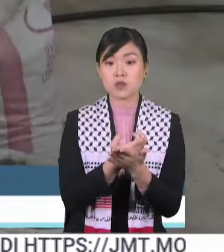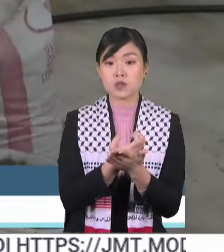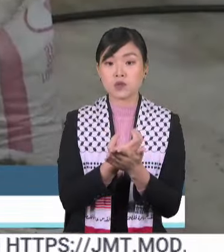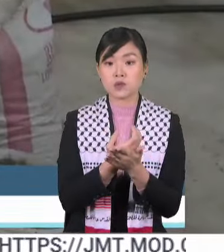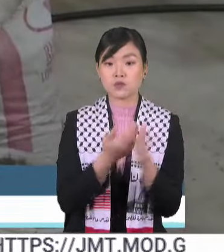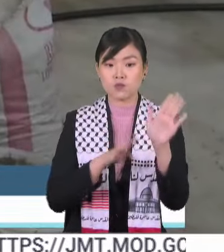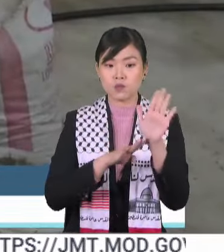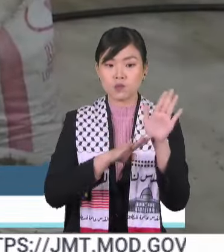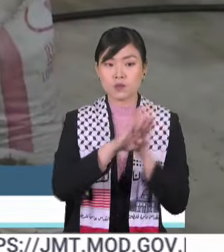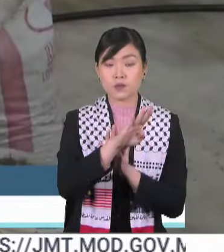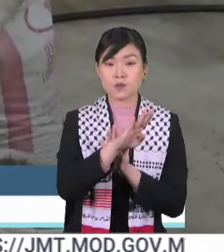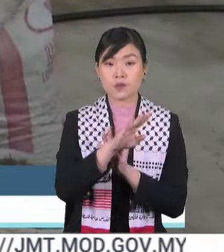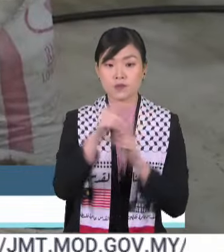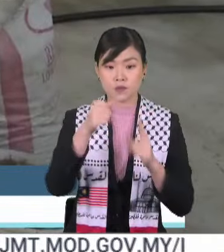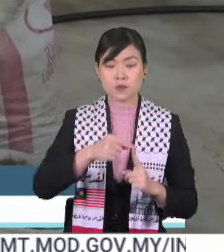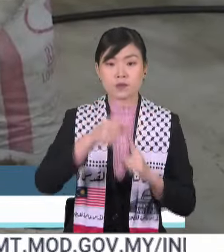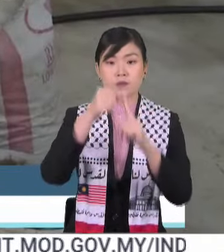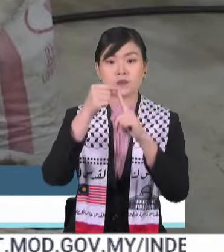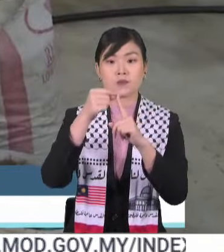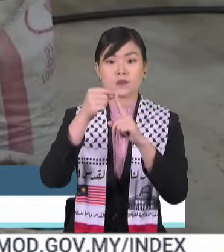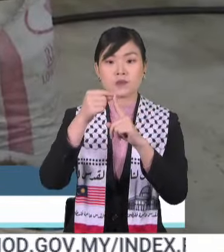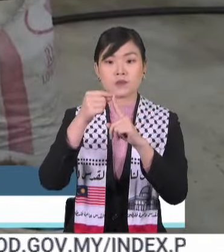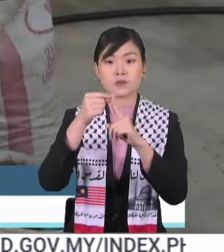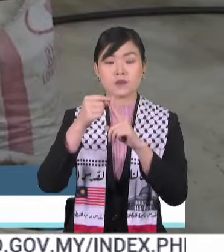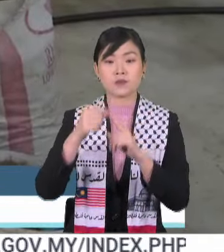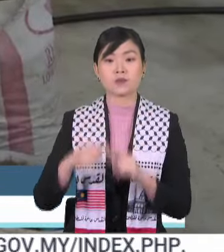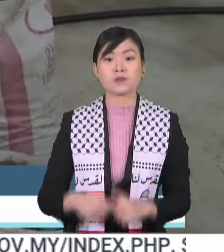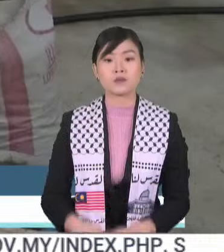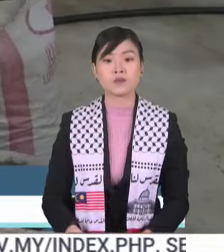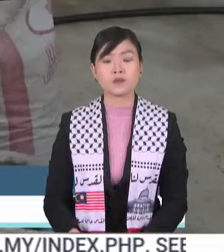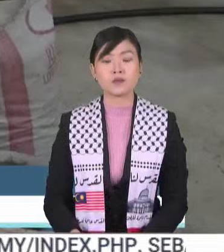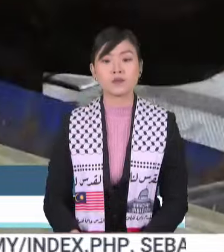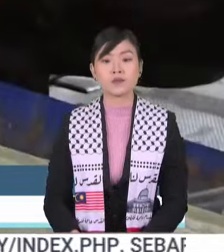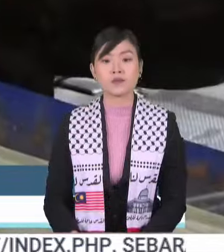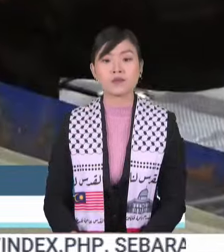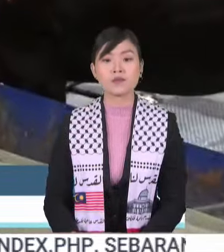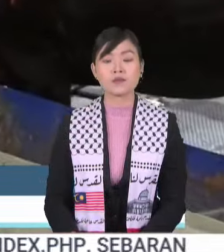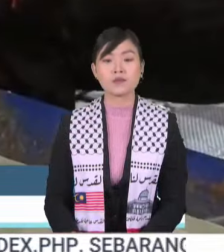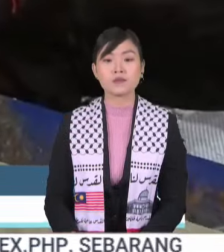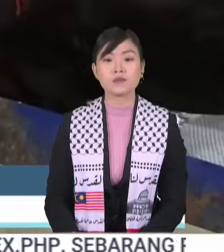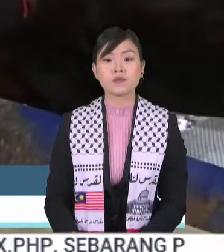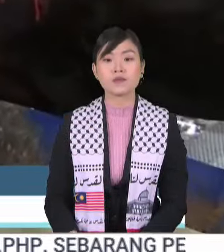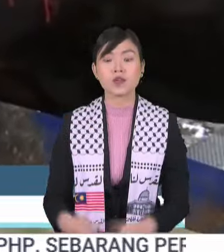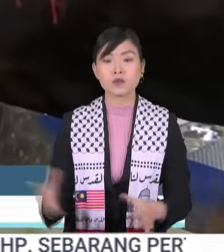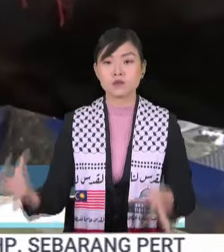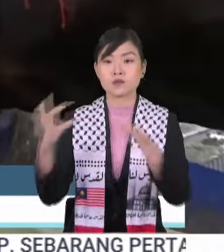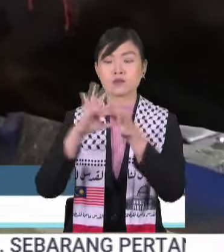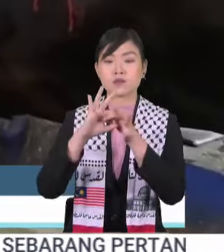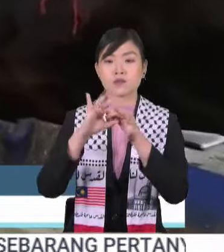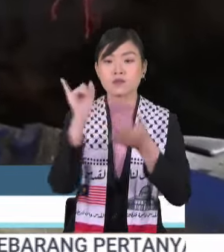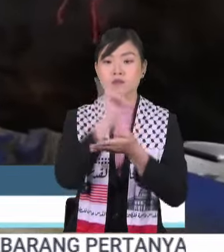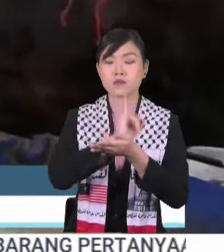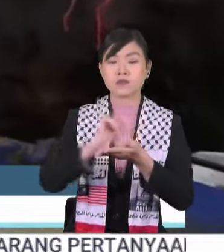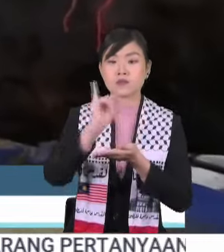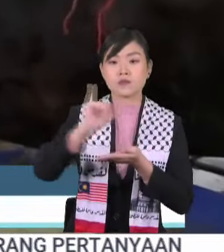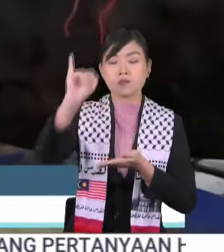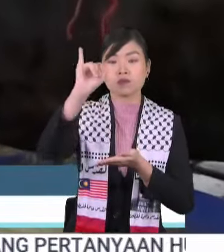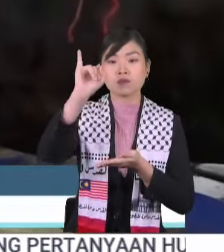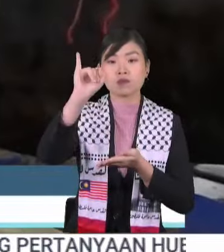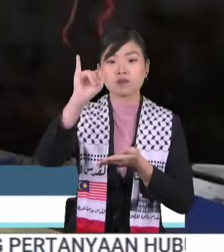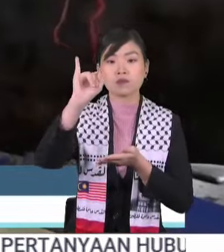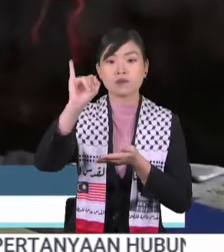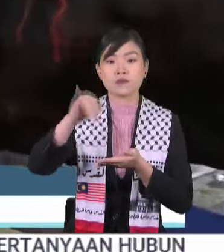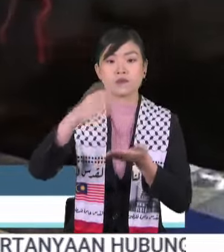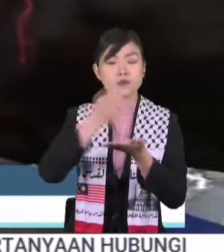terutamanya industri ruminan premium di Malaysia kfam turut bekerjasama dengan Institut Penyelidikan dan kemajuan